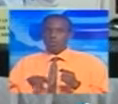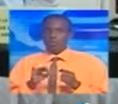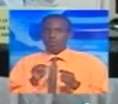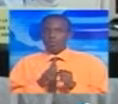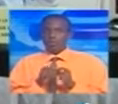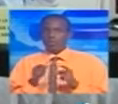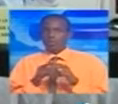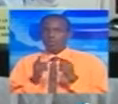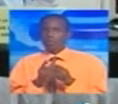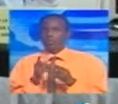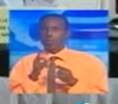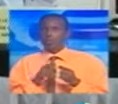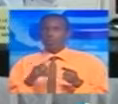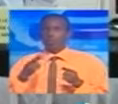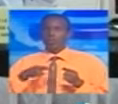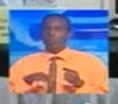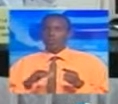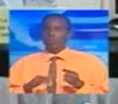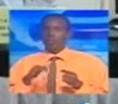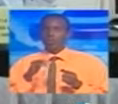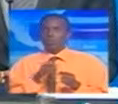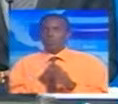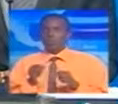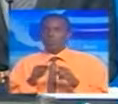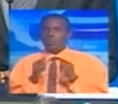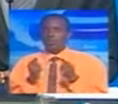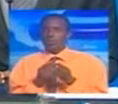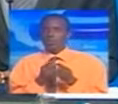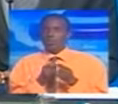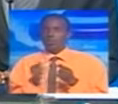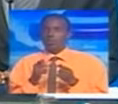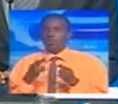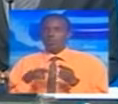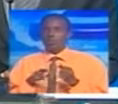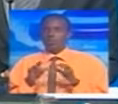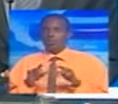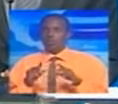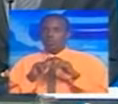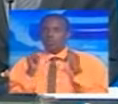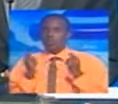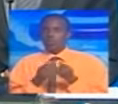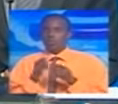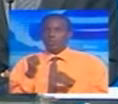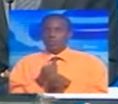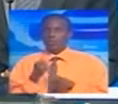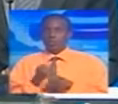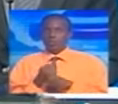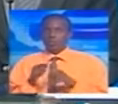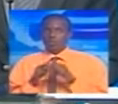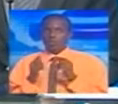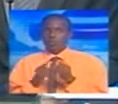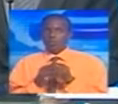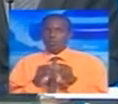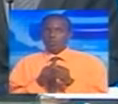de perfectionnement des capacités des agents de l'État. Le secrétaire général du ministère de l'Emploi donc a indiqué que